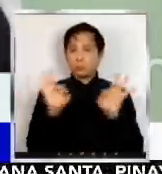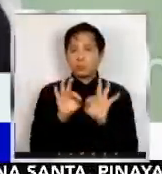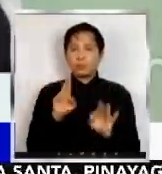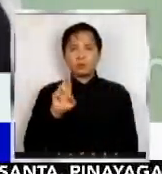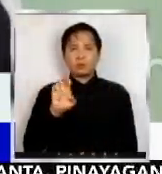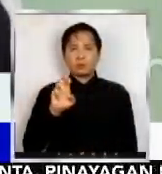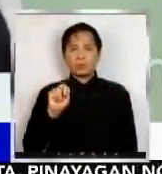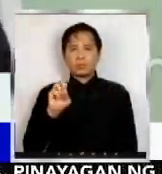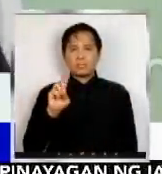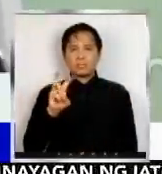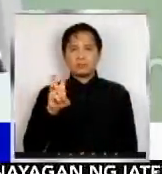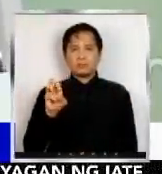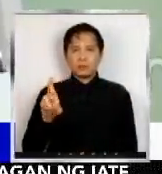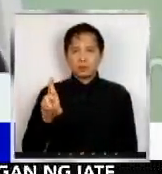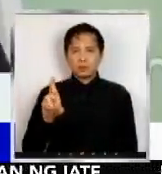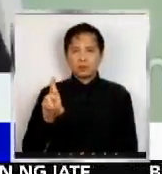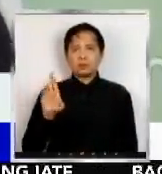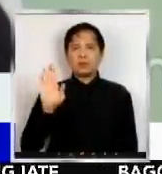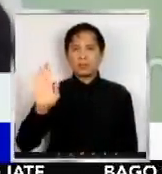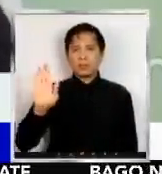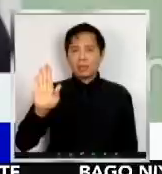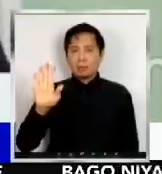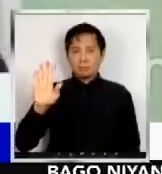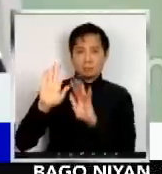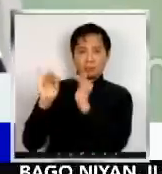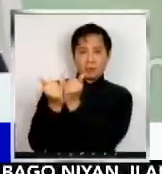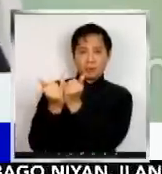The supplier, we also talked that they have already